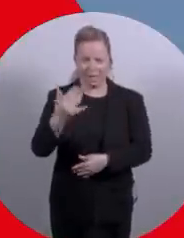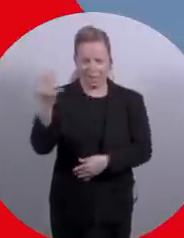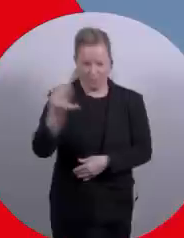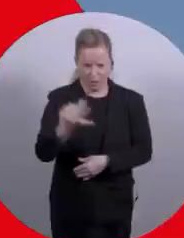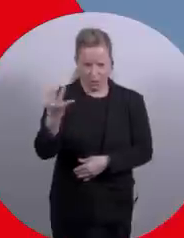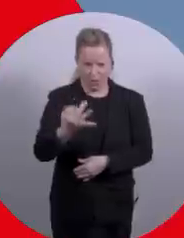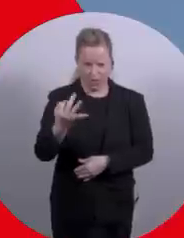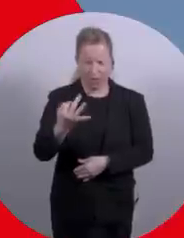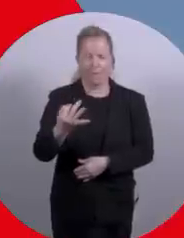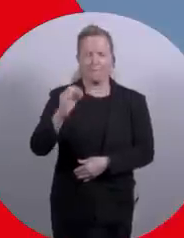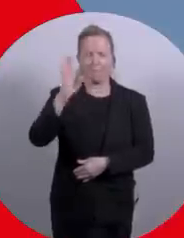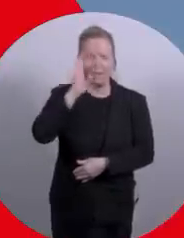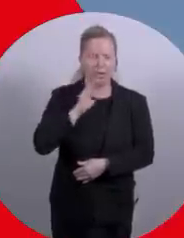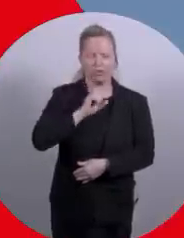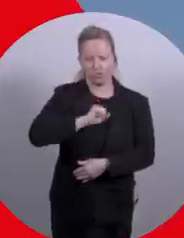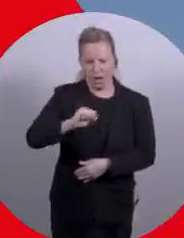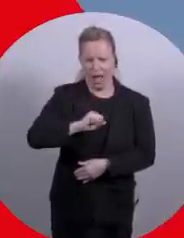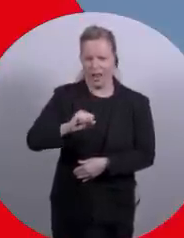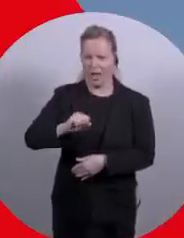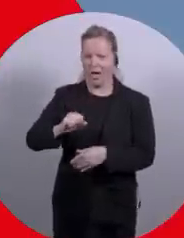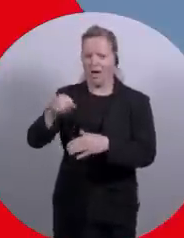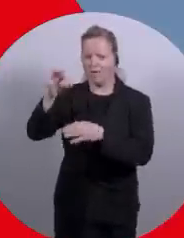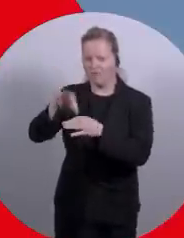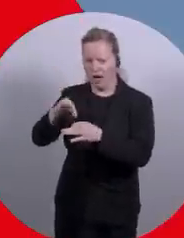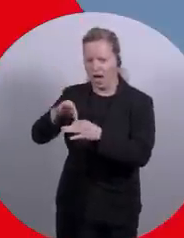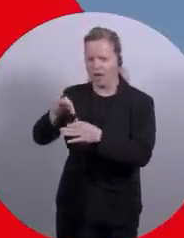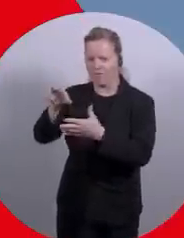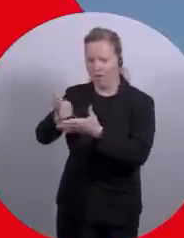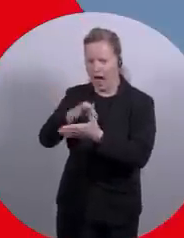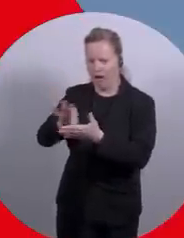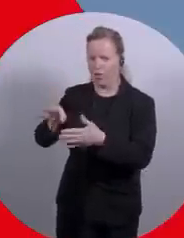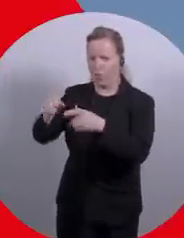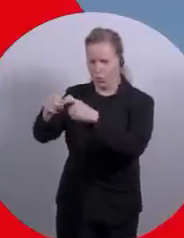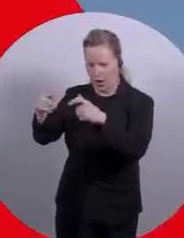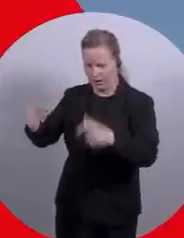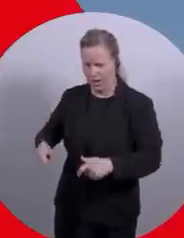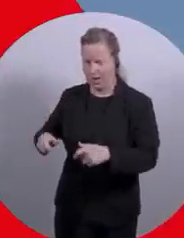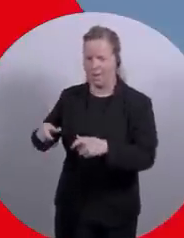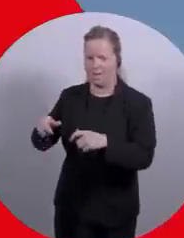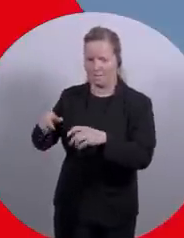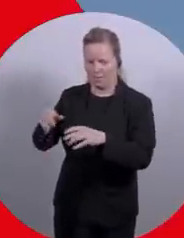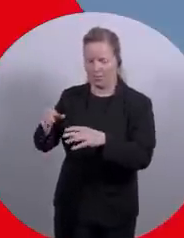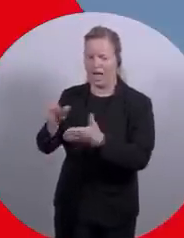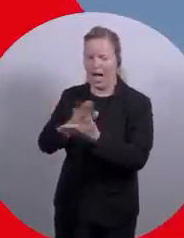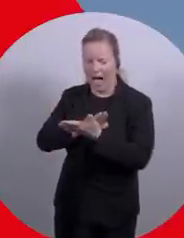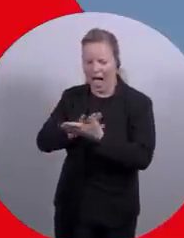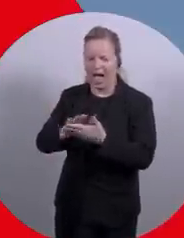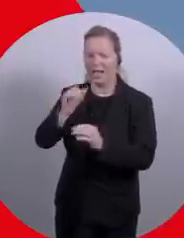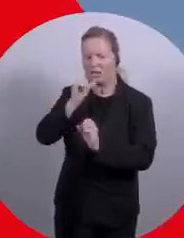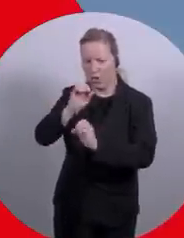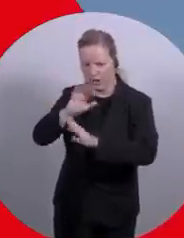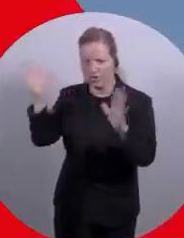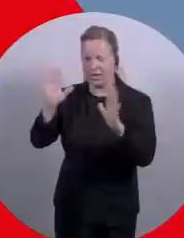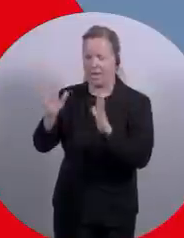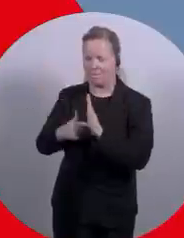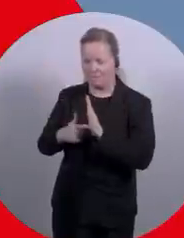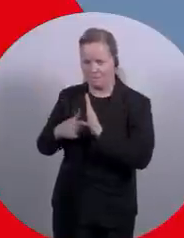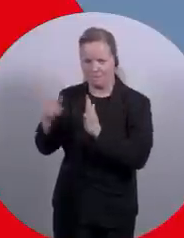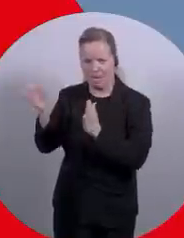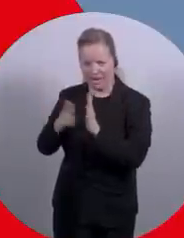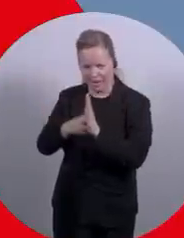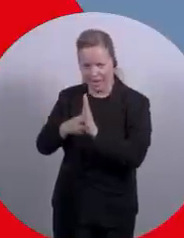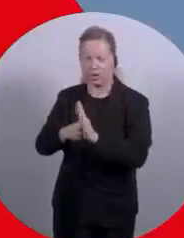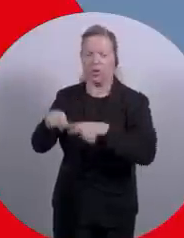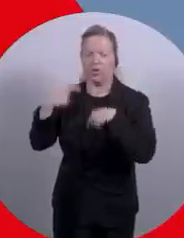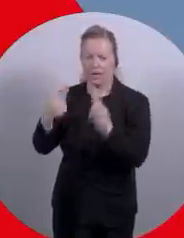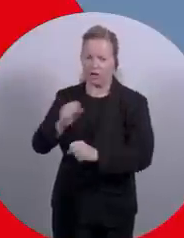zügig zu den Wahlurnen gehen und eindeutig markieren dann sind wir alle rasch fertig und können ein Ergebnis präsentieren vielen